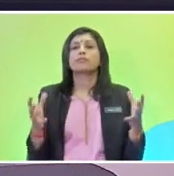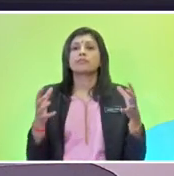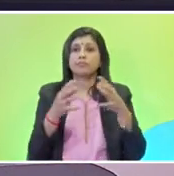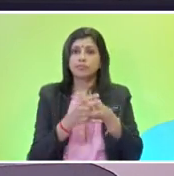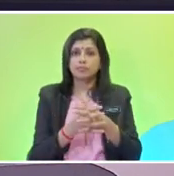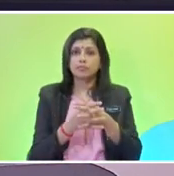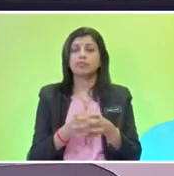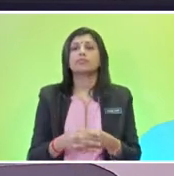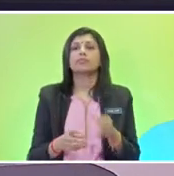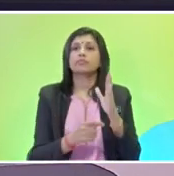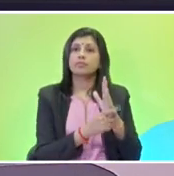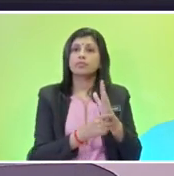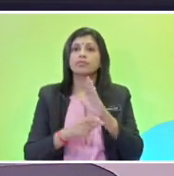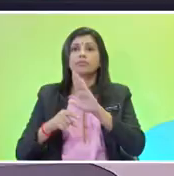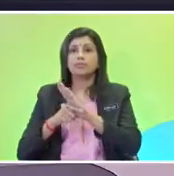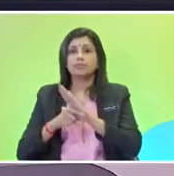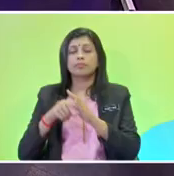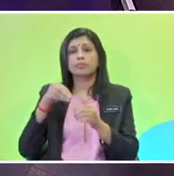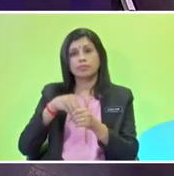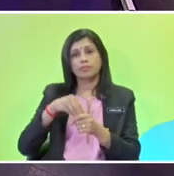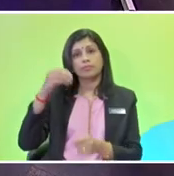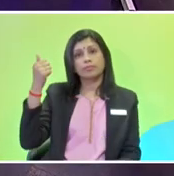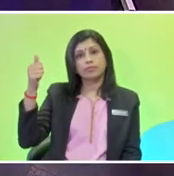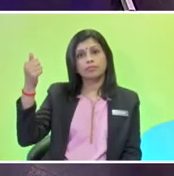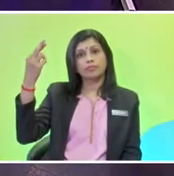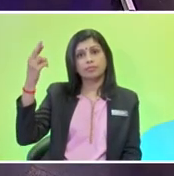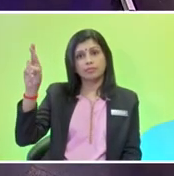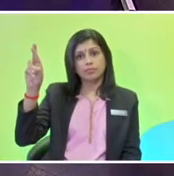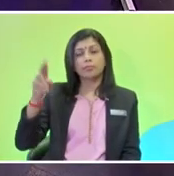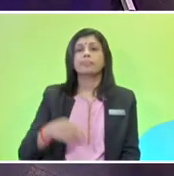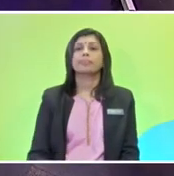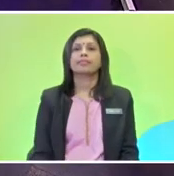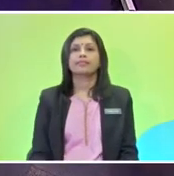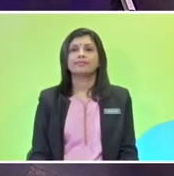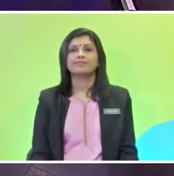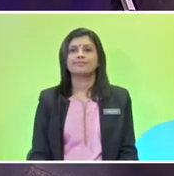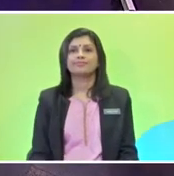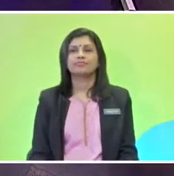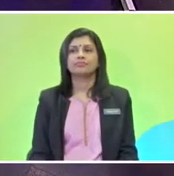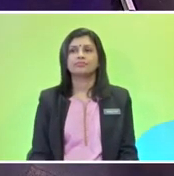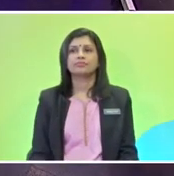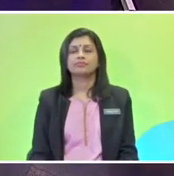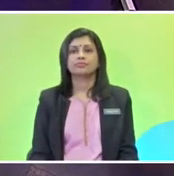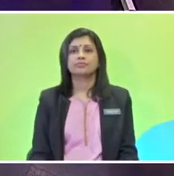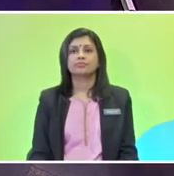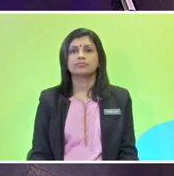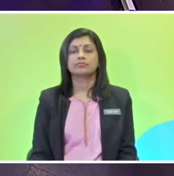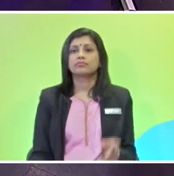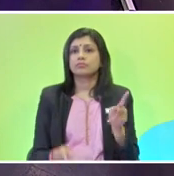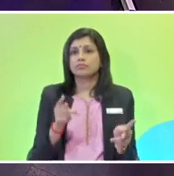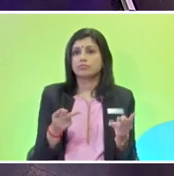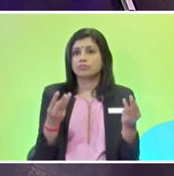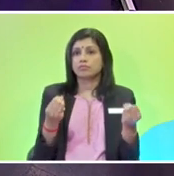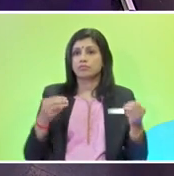dan tolak dalam lingkungan 10,000. Okey. Jadi, kita bila kita nak buat operasi bergabung ni, kita akan